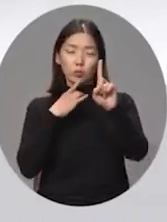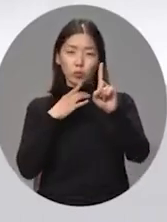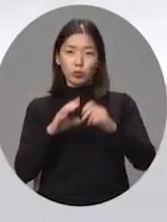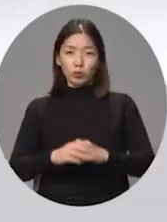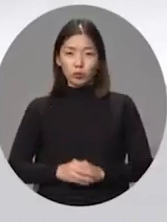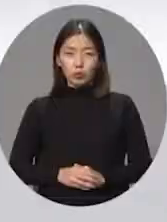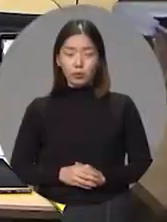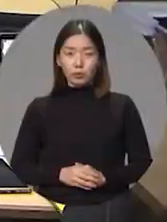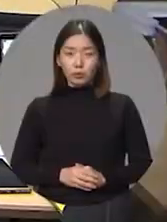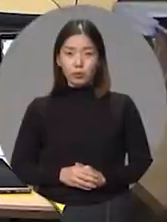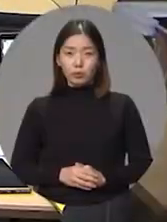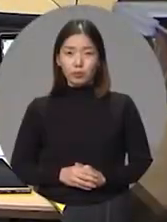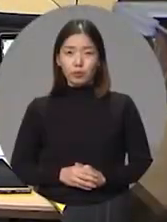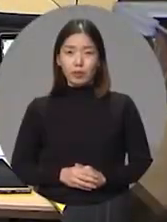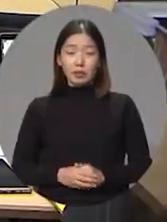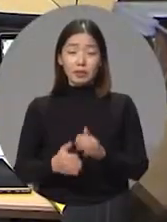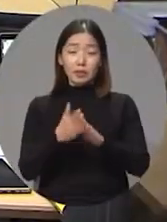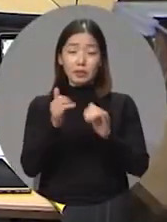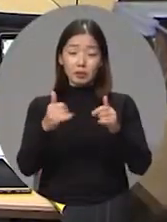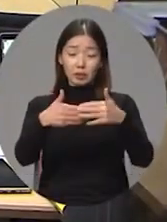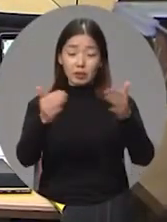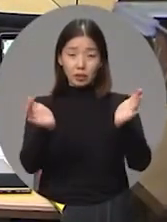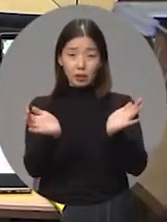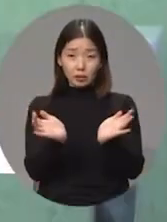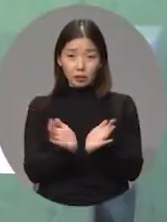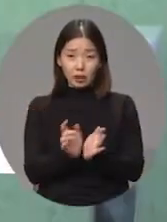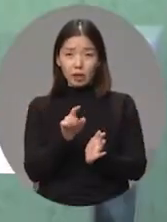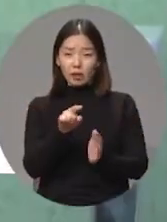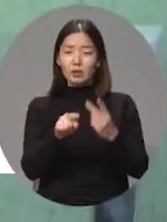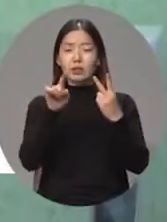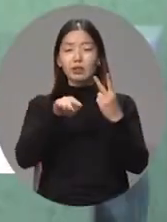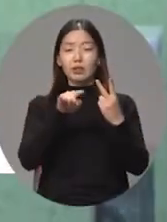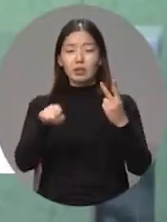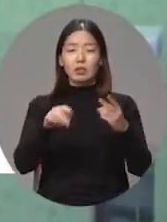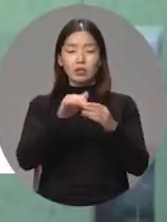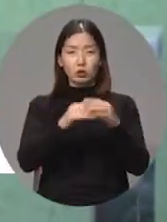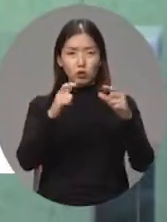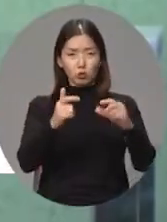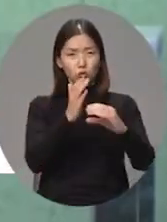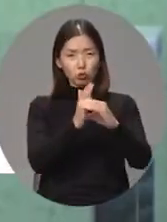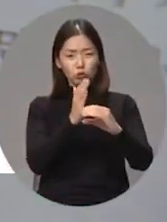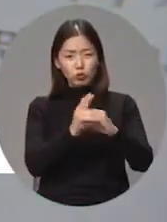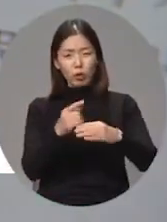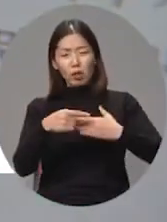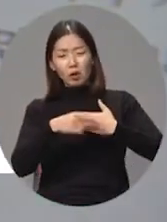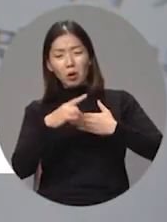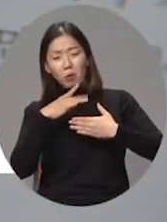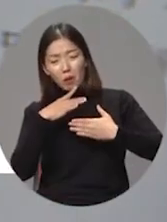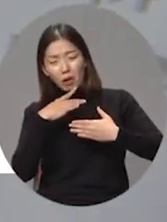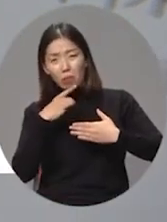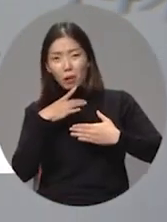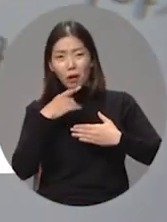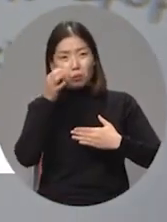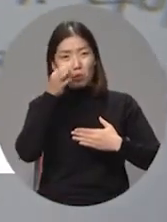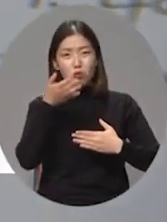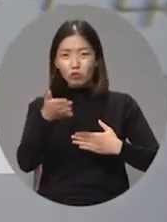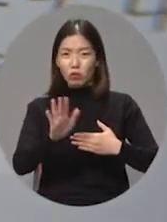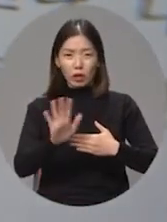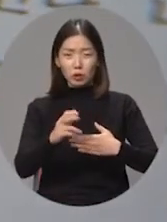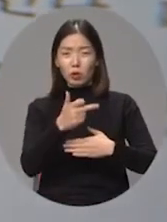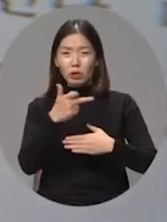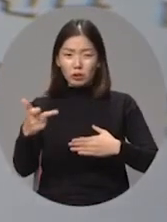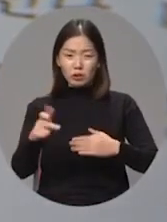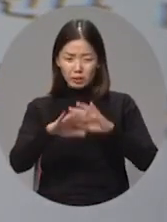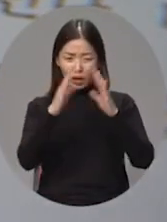불과합니다. 진보 시민단체와 정당 등은 2인 선거구 중심의 무늬만 중선거구제는 거대